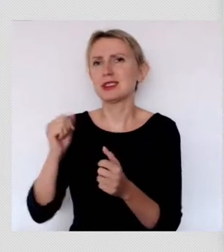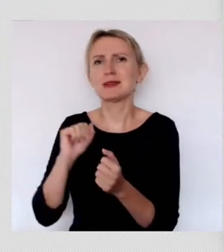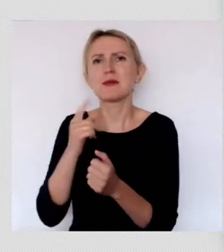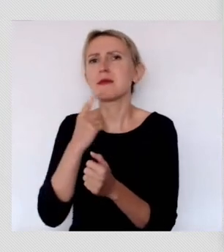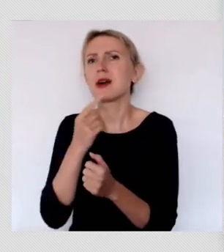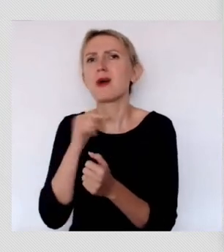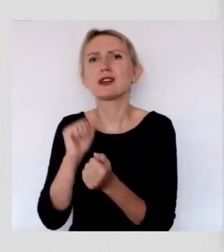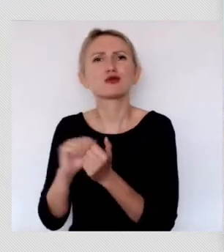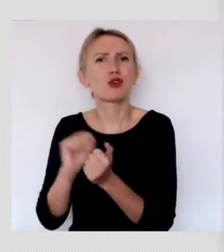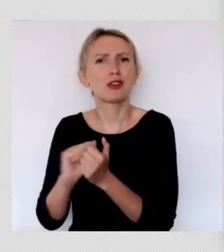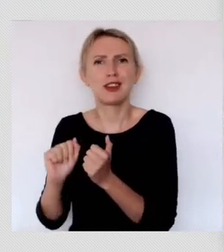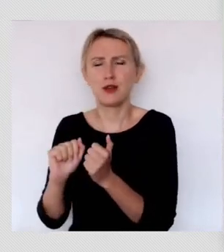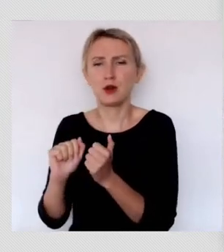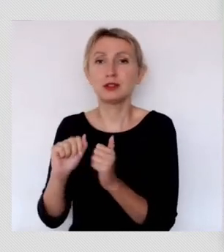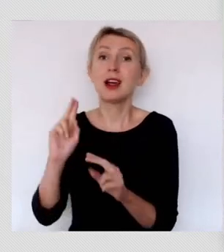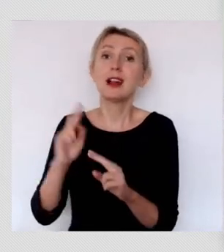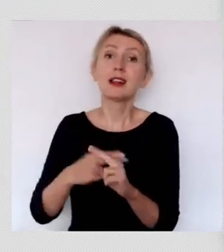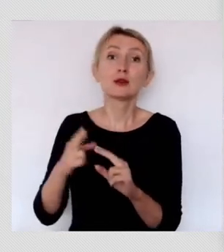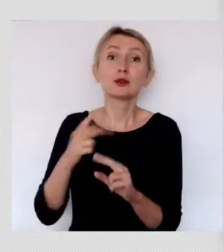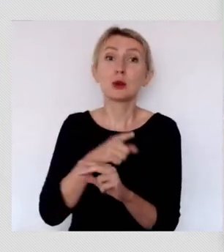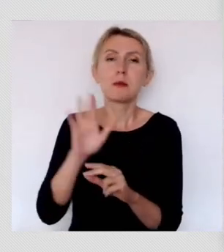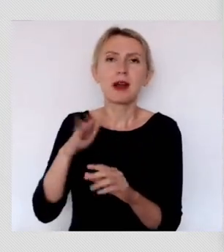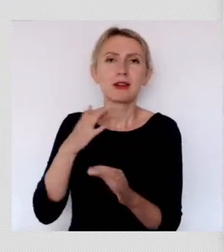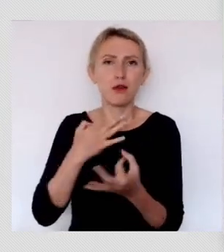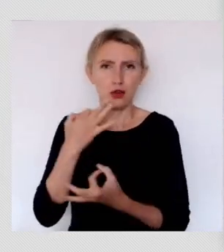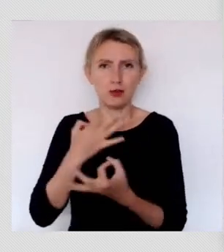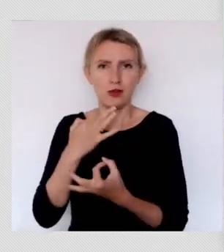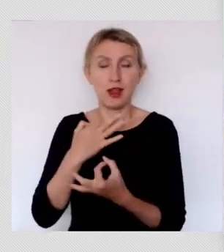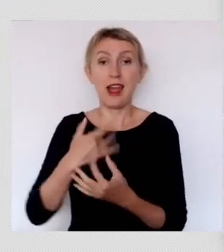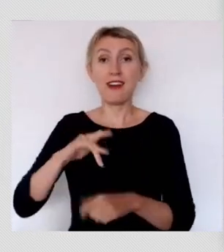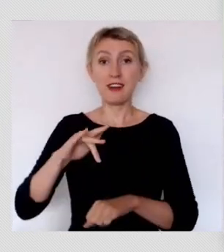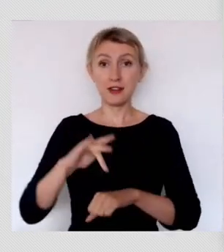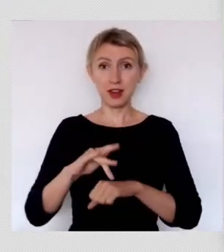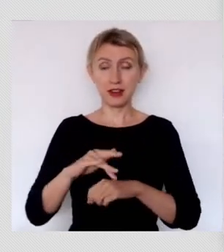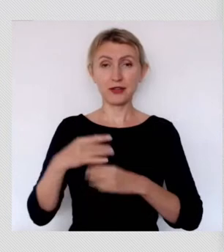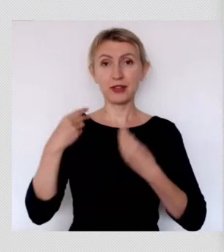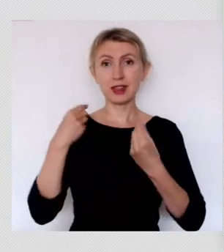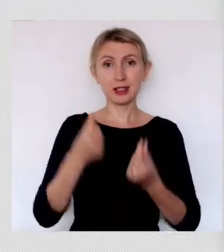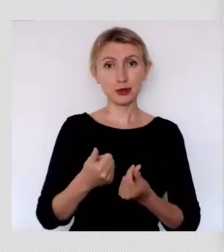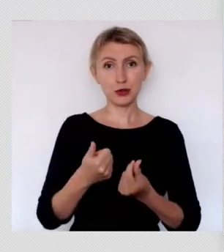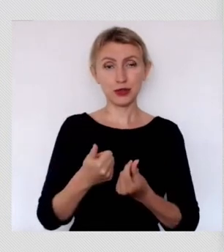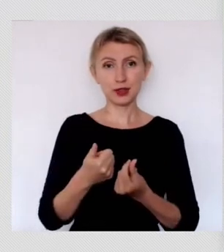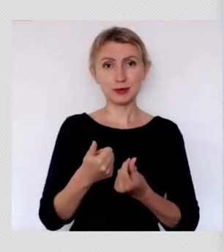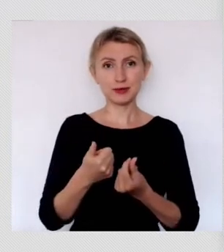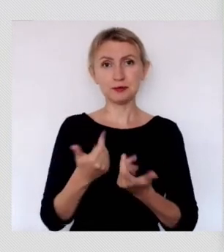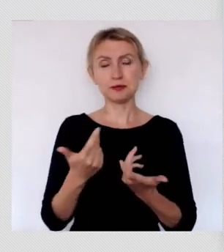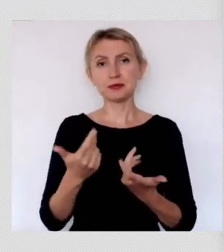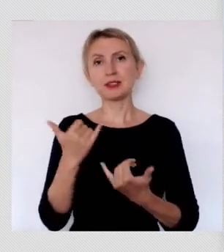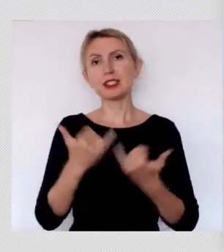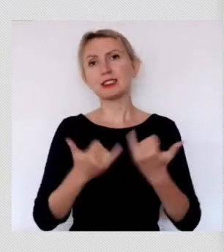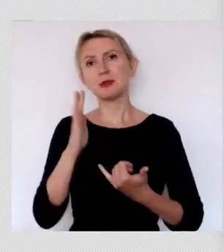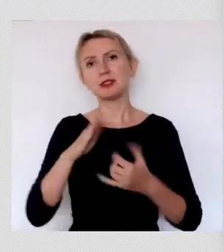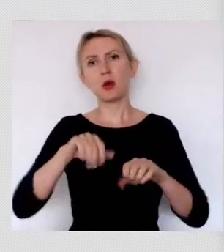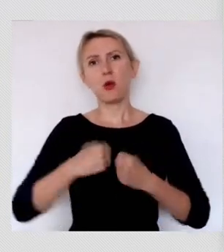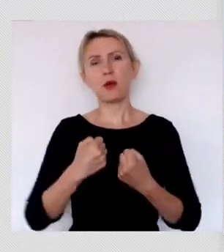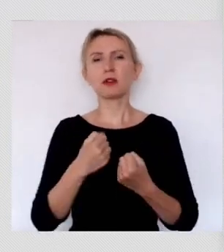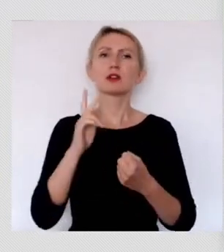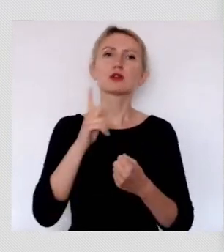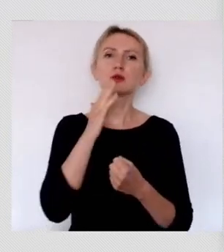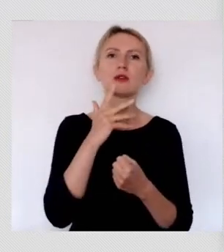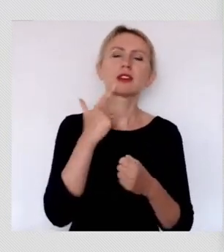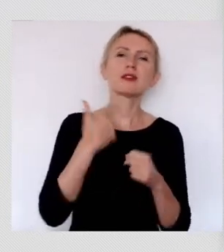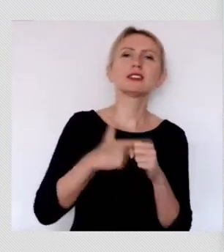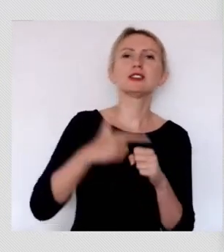nawet, chociaż tutaj niektórzy mają te wątpliwości. Konsekwencje finansowe, nawet jak nastąpiło naruszenie, ktoś mówi, okej, to ja te 20